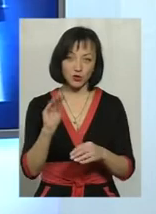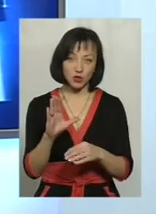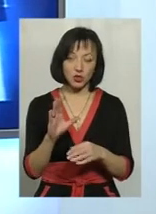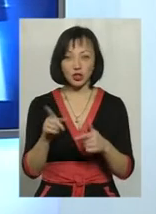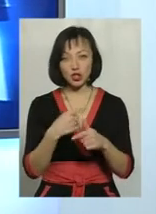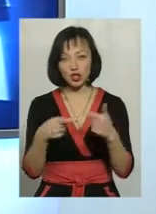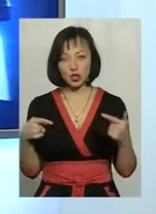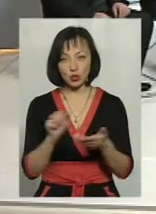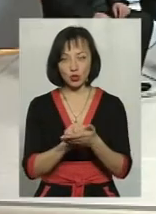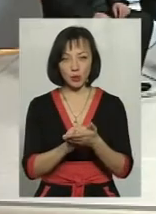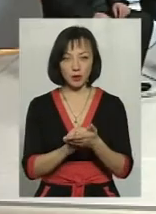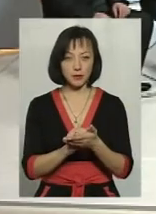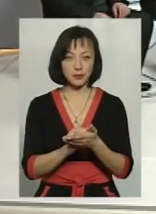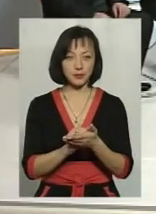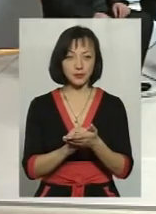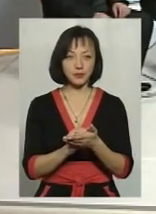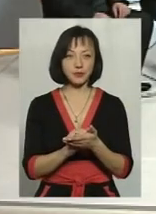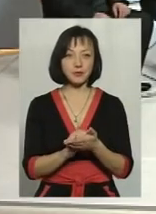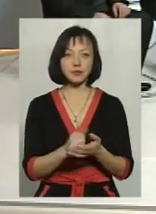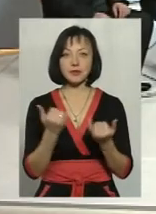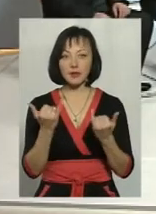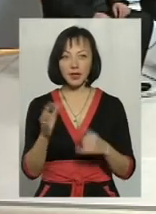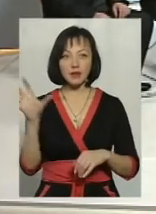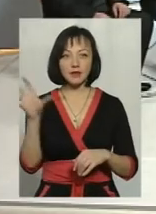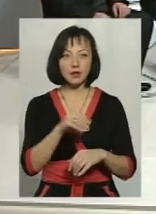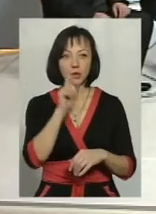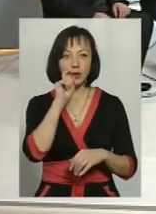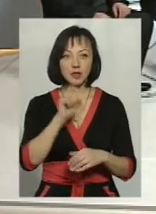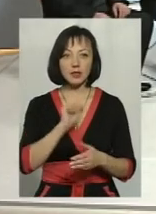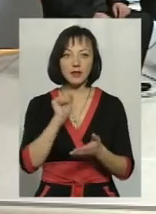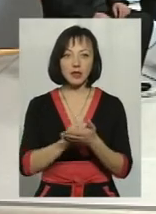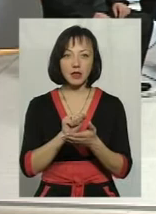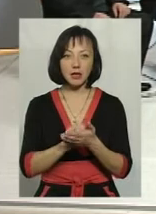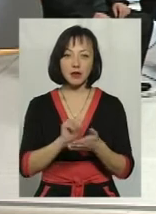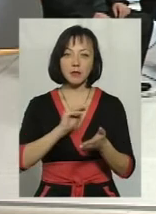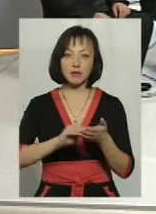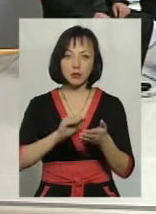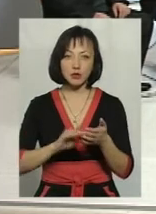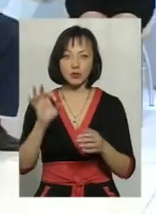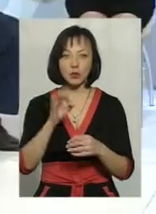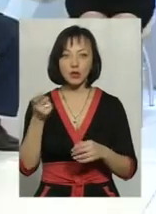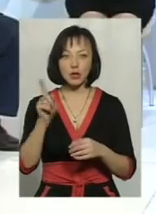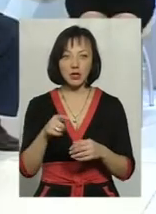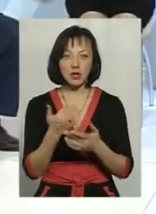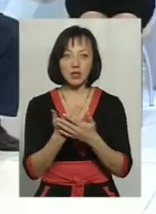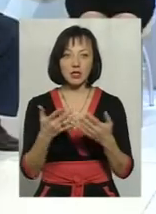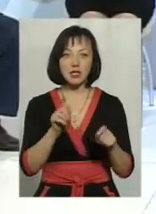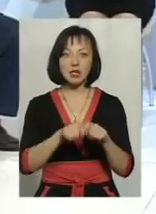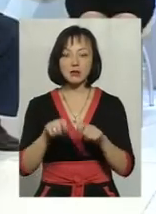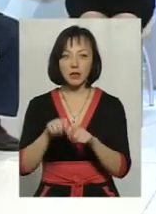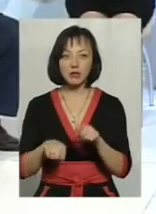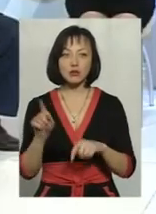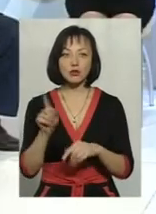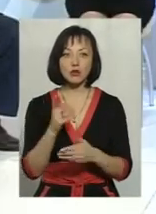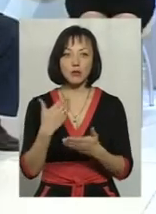чи інший документ. Зараз всеукраїнські видання взагалі говорять про те, різні експерти, про те,